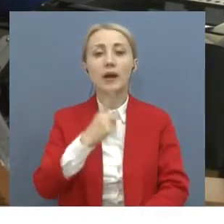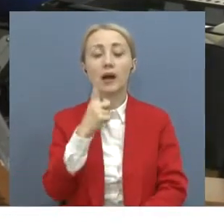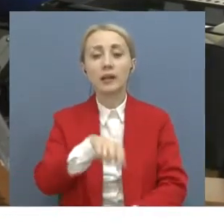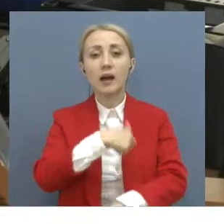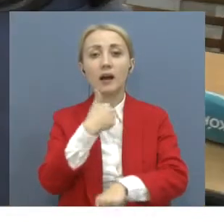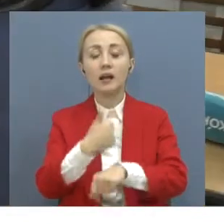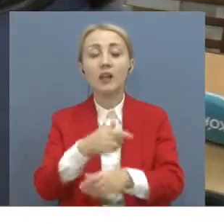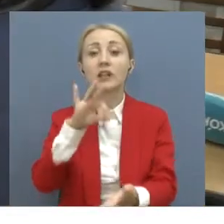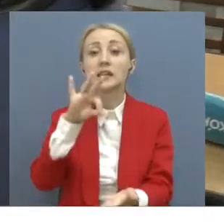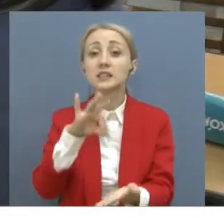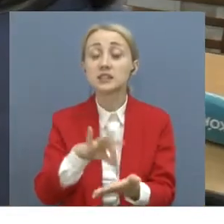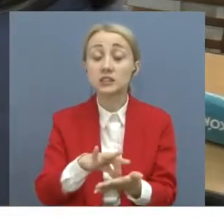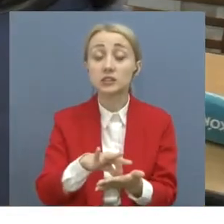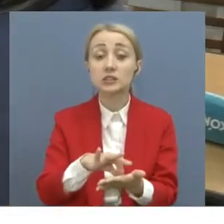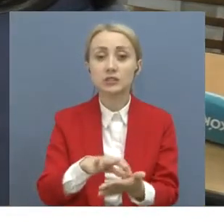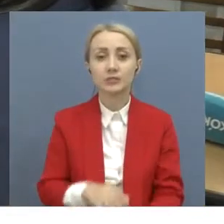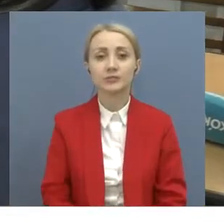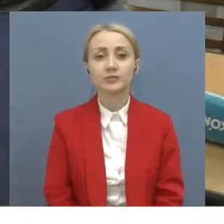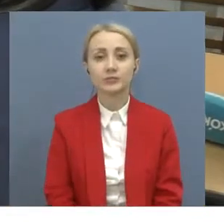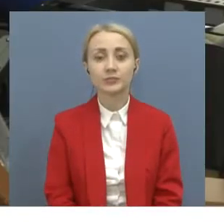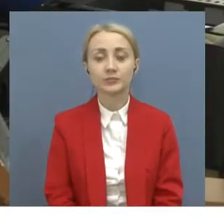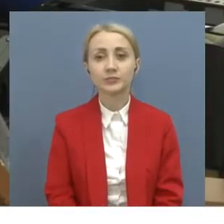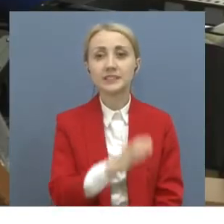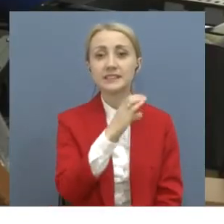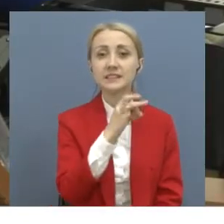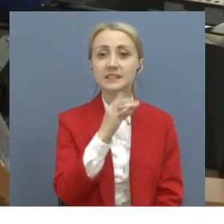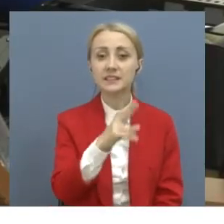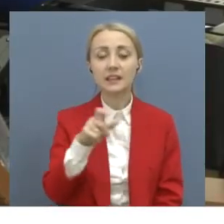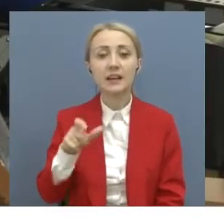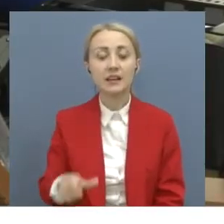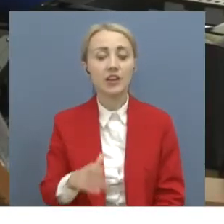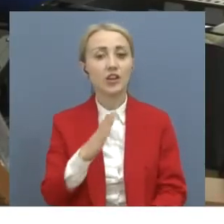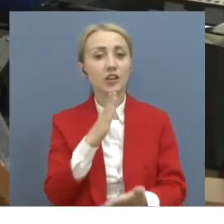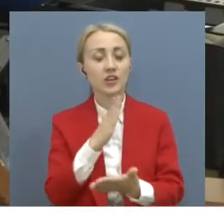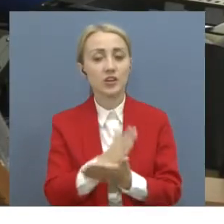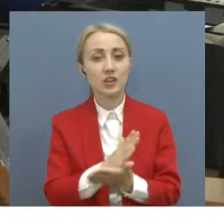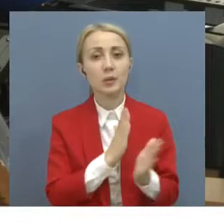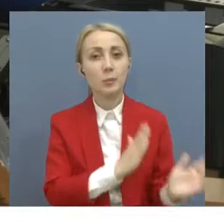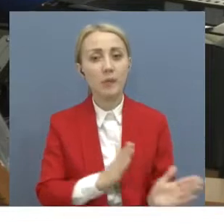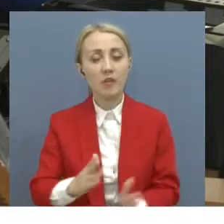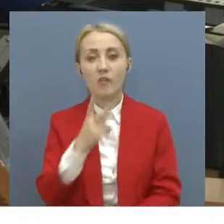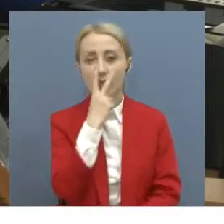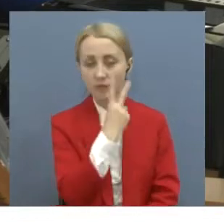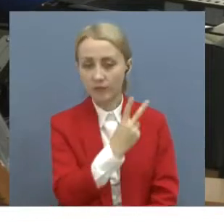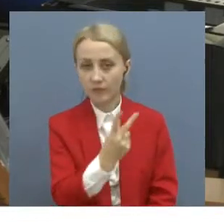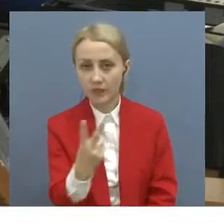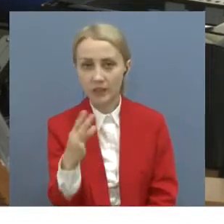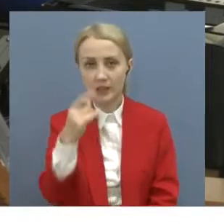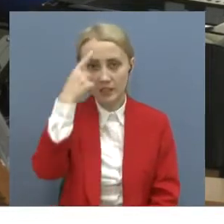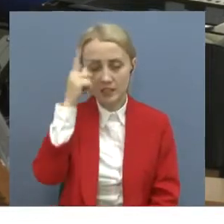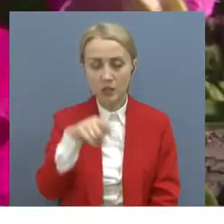келген сұрақтың жауабын айта алады. Оның мақсаты айқын, нәтижеге қол жеткізу үшін үнемі табандылық